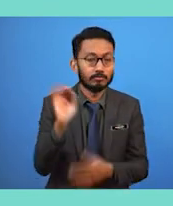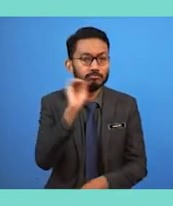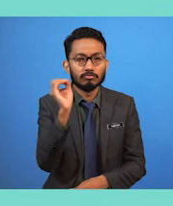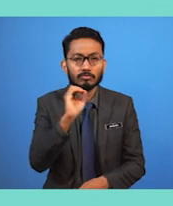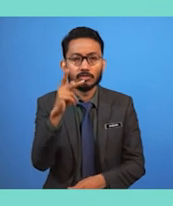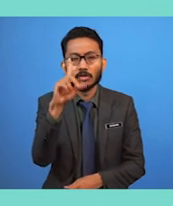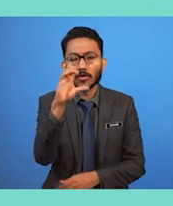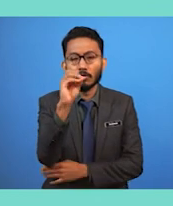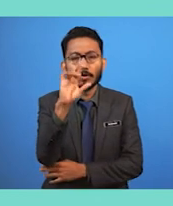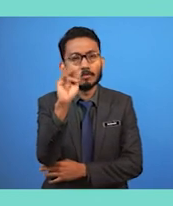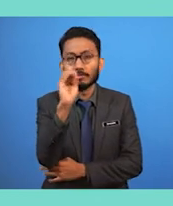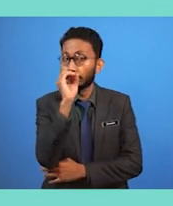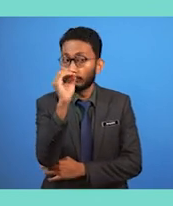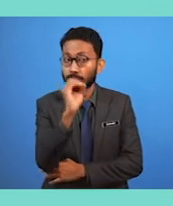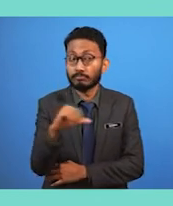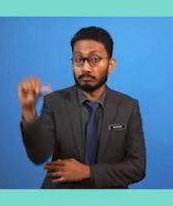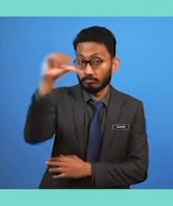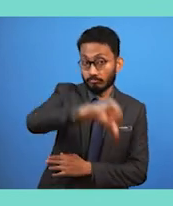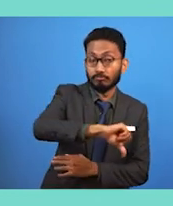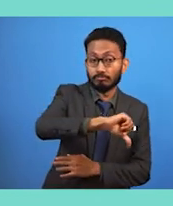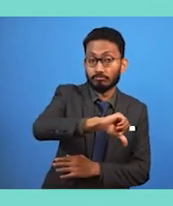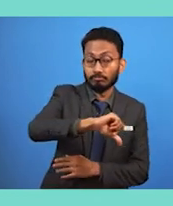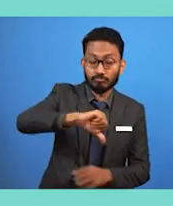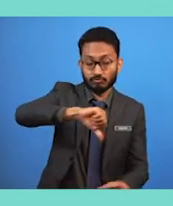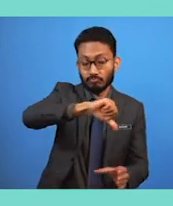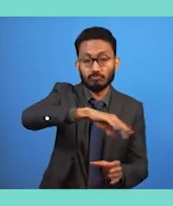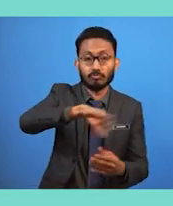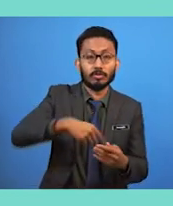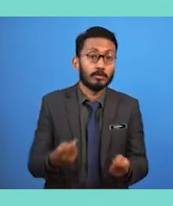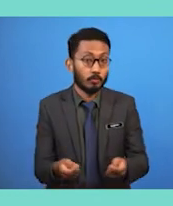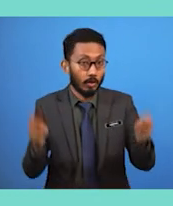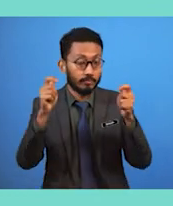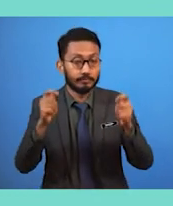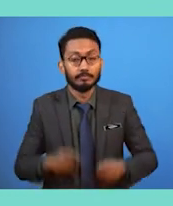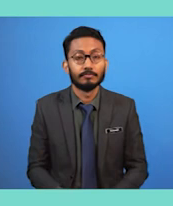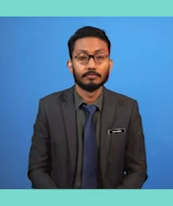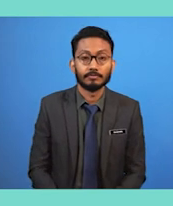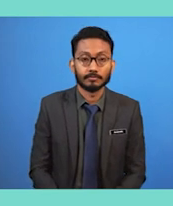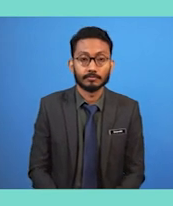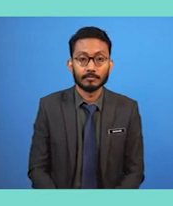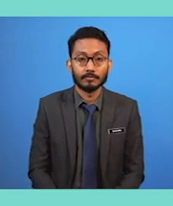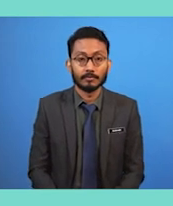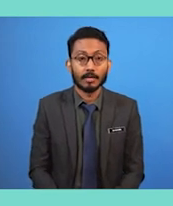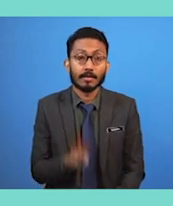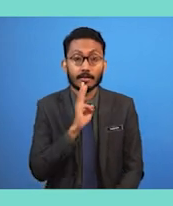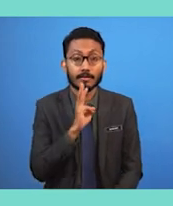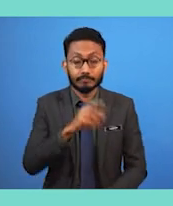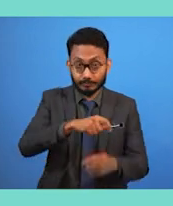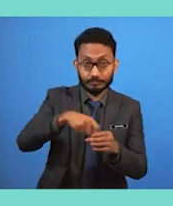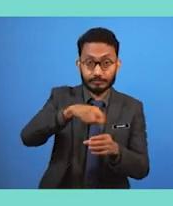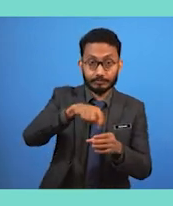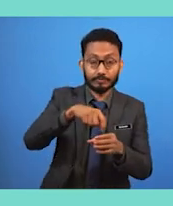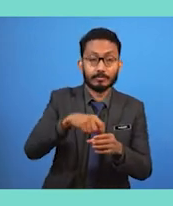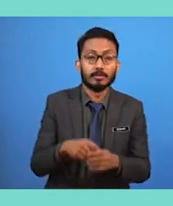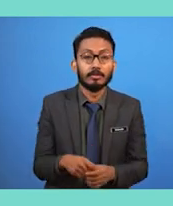klorin dan curah di setiap sudut tangki. Kedua, air bancuhan makanan termasuklah air